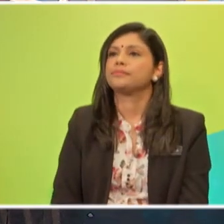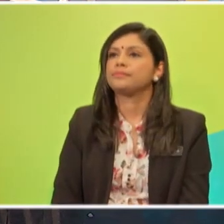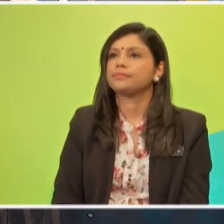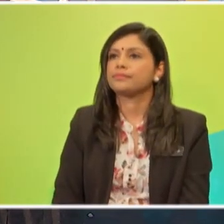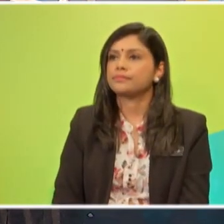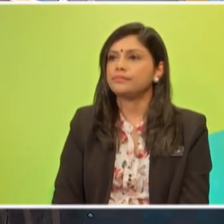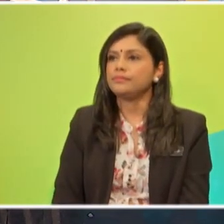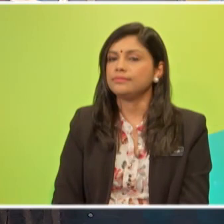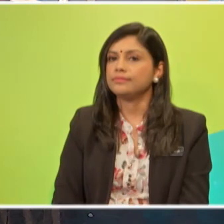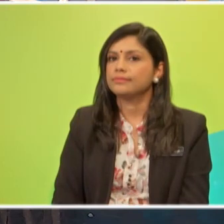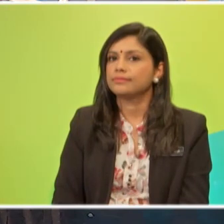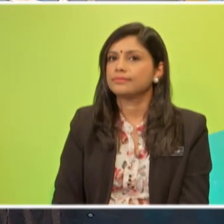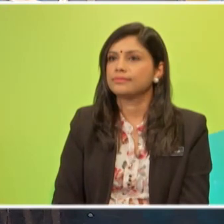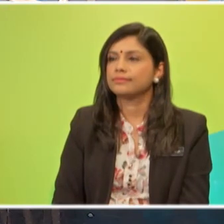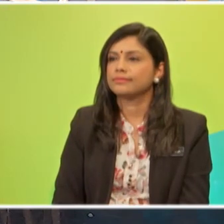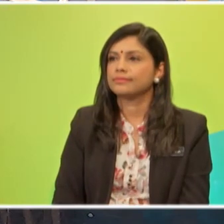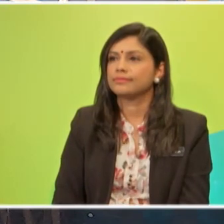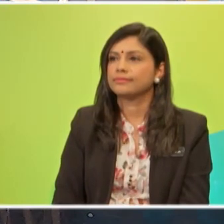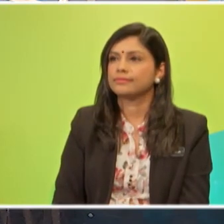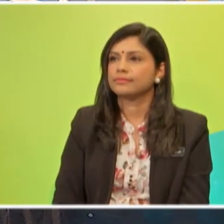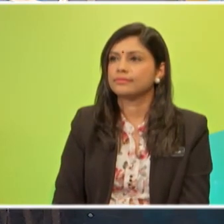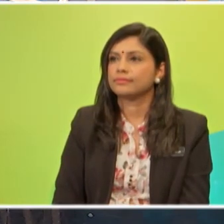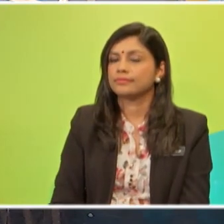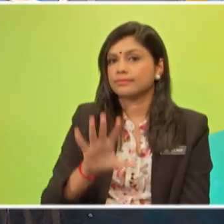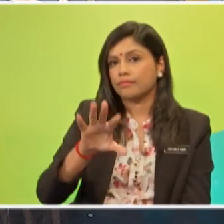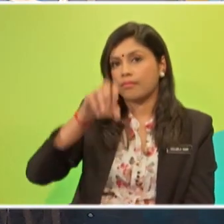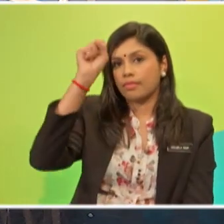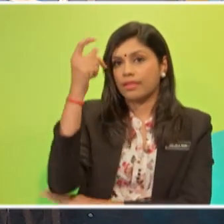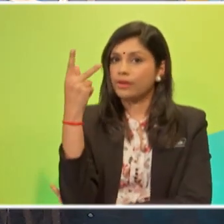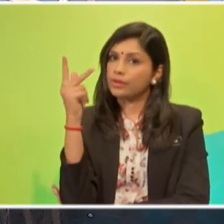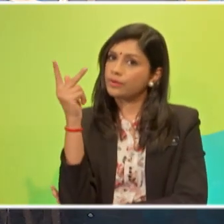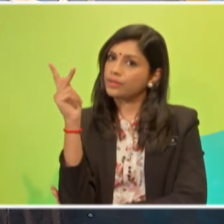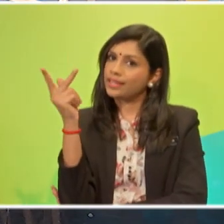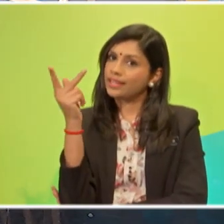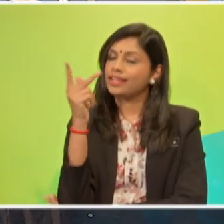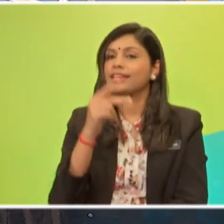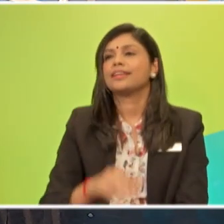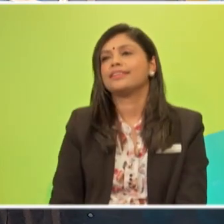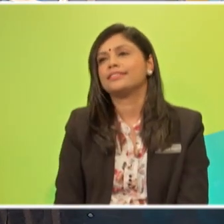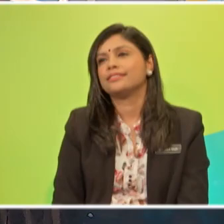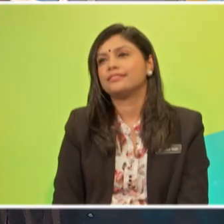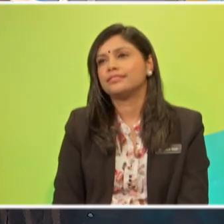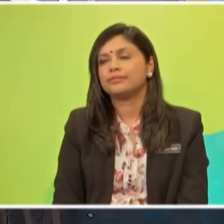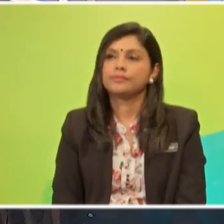jom murid-murid semua di rumah. Sean, kita cari mana warna kuning. Warna kuning yang ini.